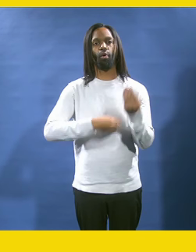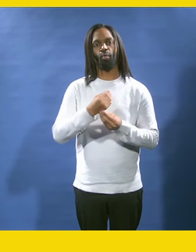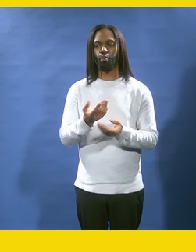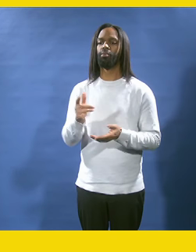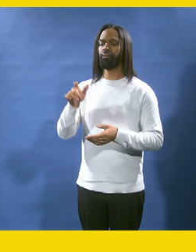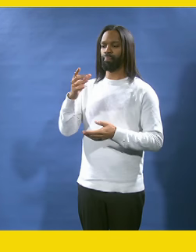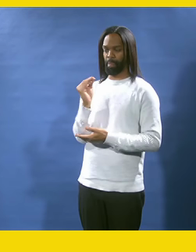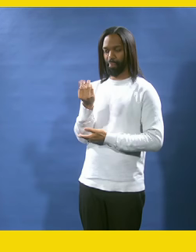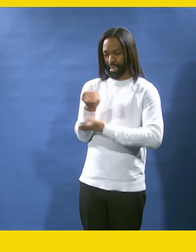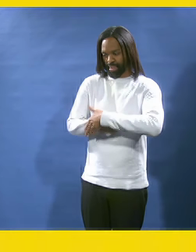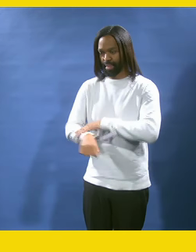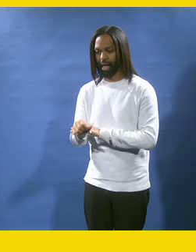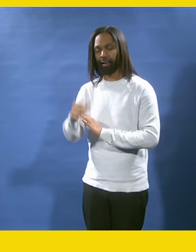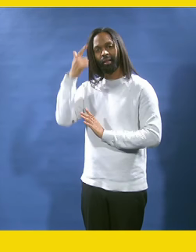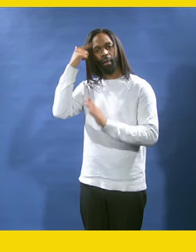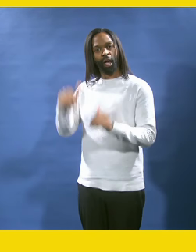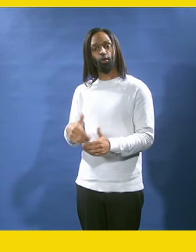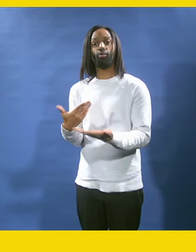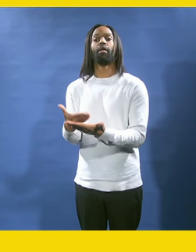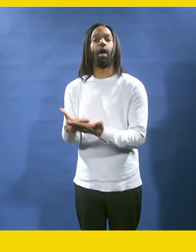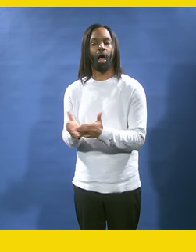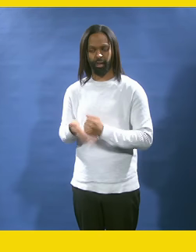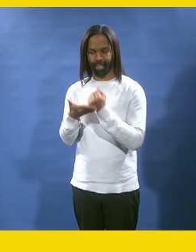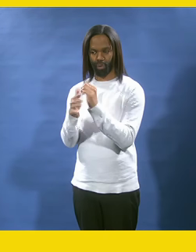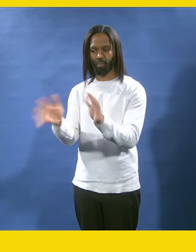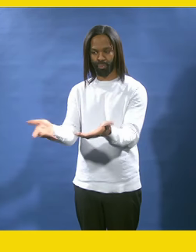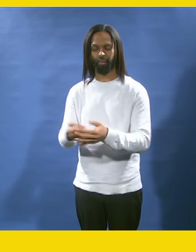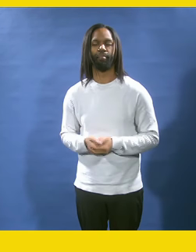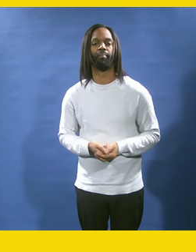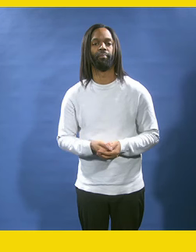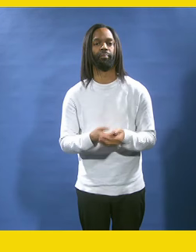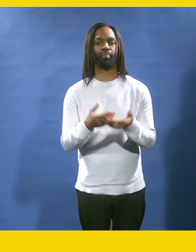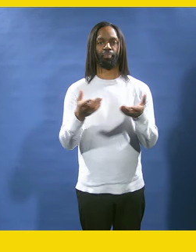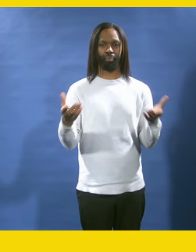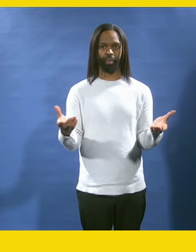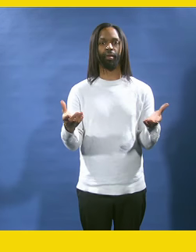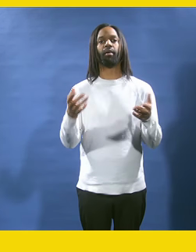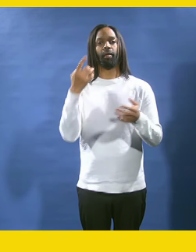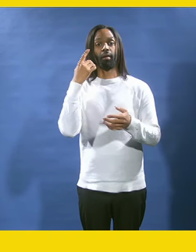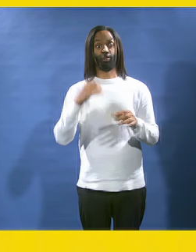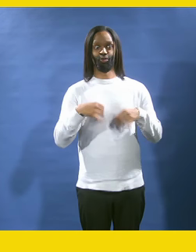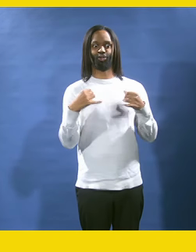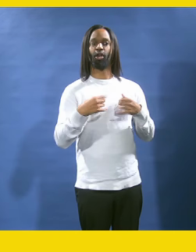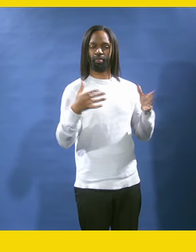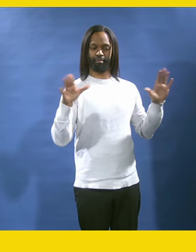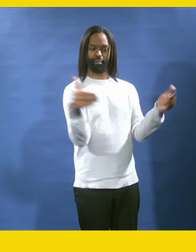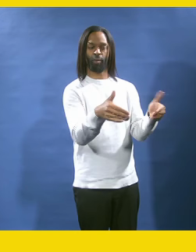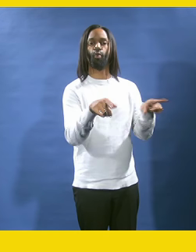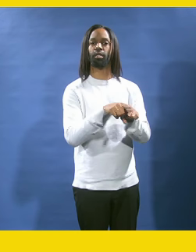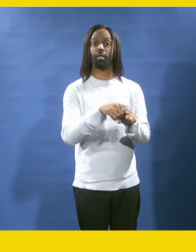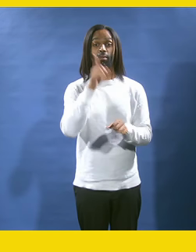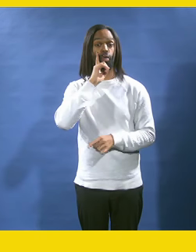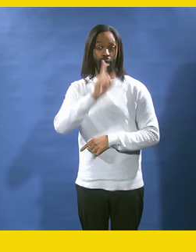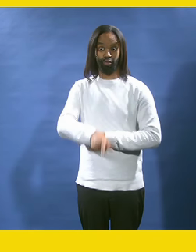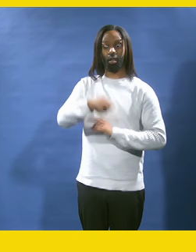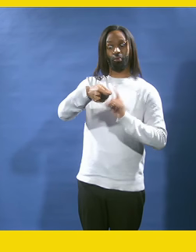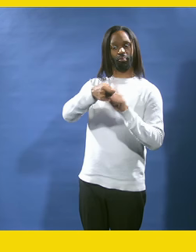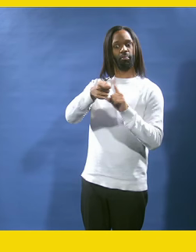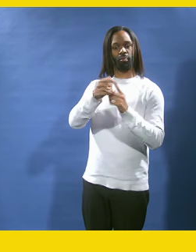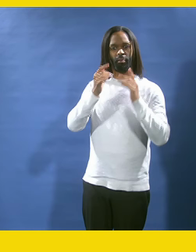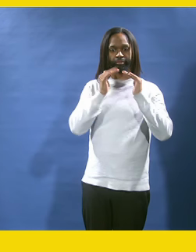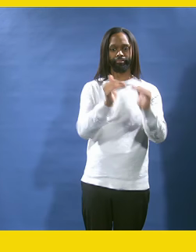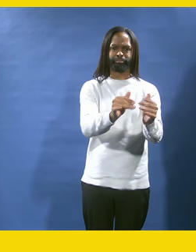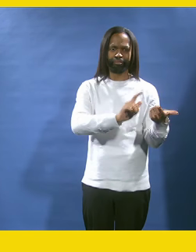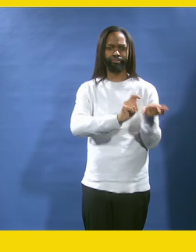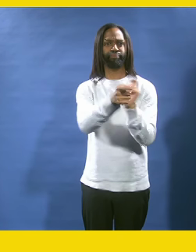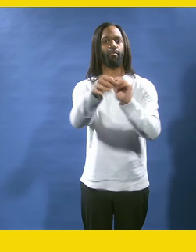postpartum. En matière pour nos jeunes, puisque c'est par l'éducation aussi que nous allons faire changer les choses, nous éduquons nos